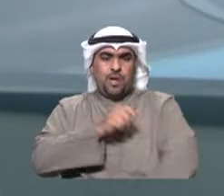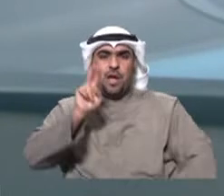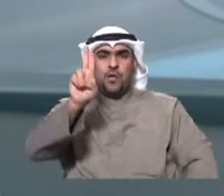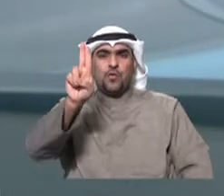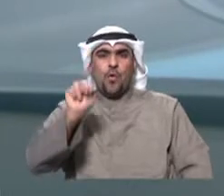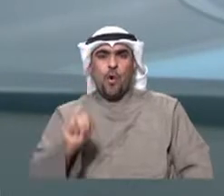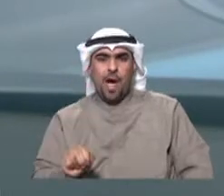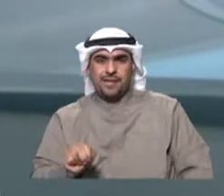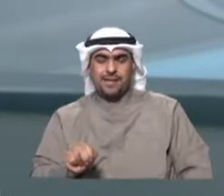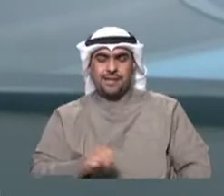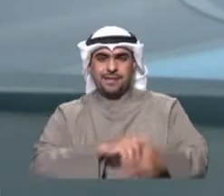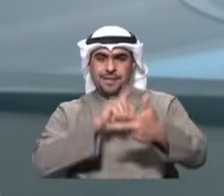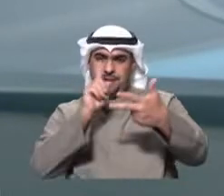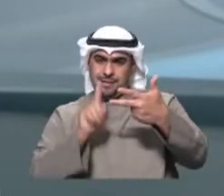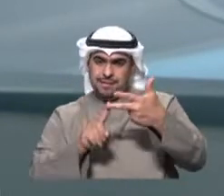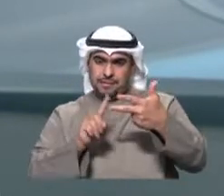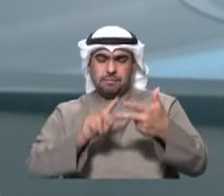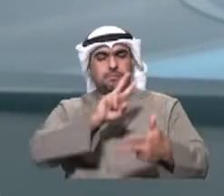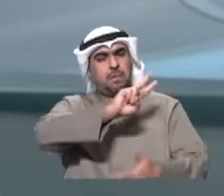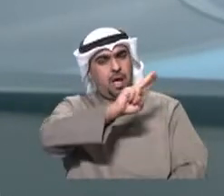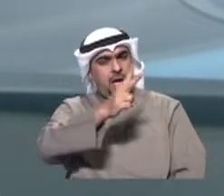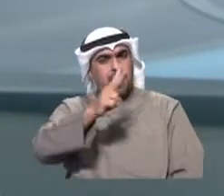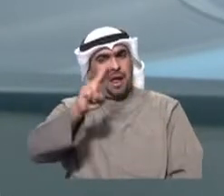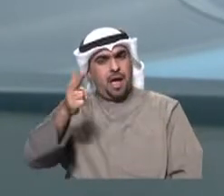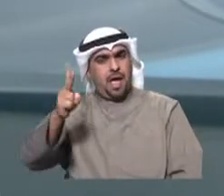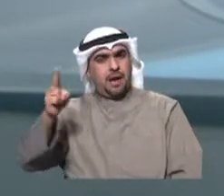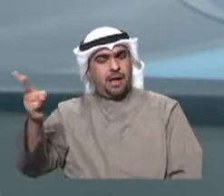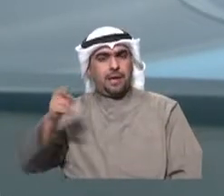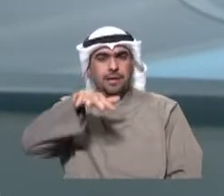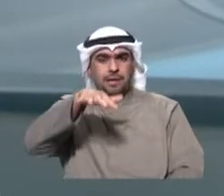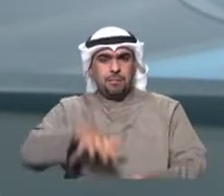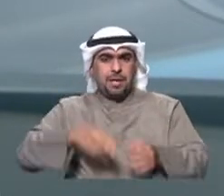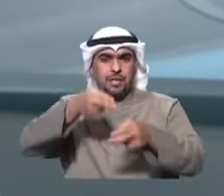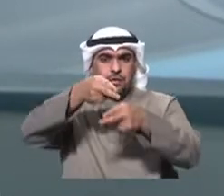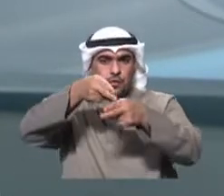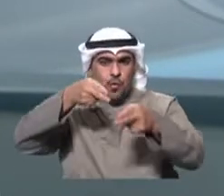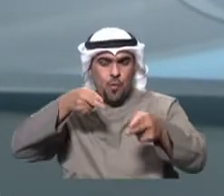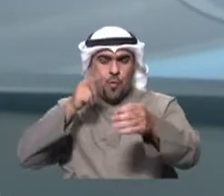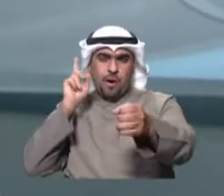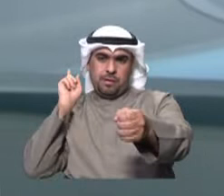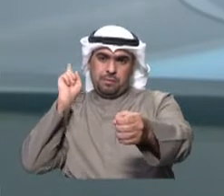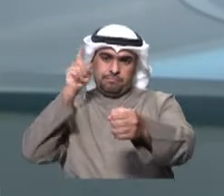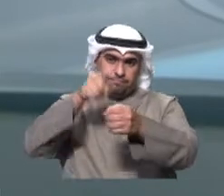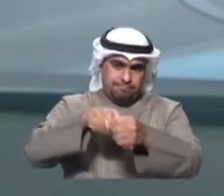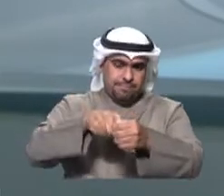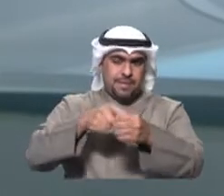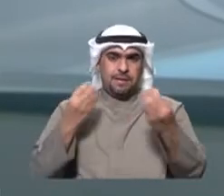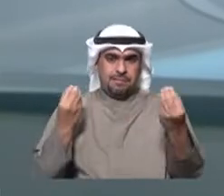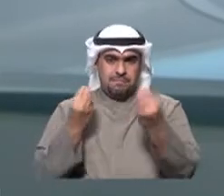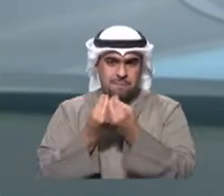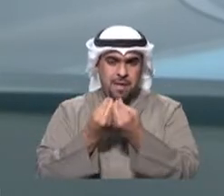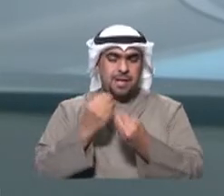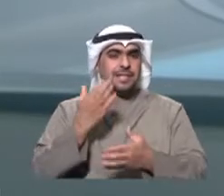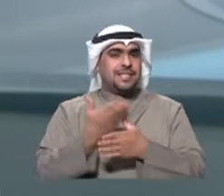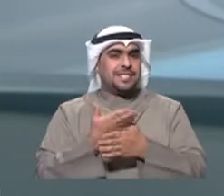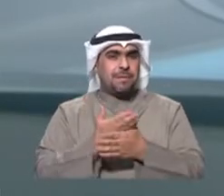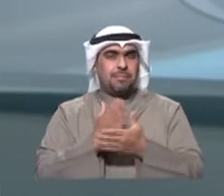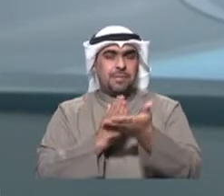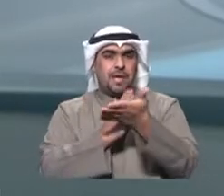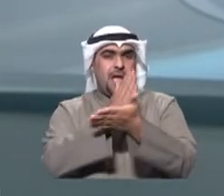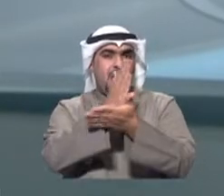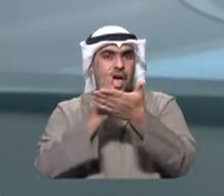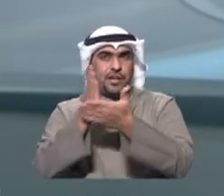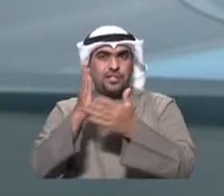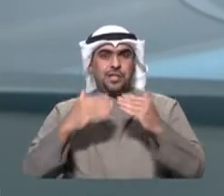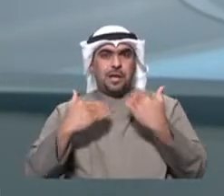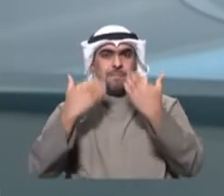في الانضمام إلى العديد من المؤسسات والمنظمات الإقليمية والدولية لتسلك سياسة خارجية معتدلة